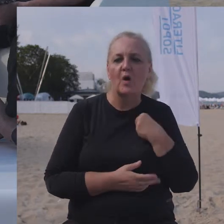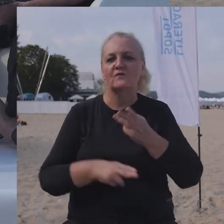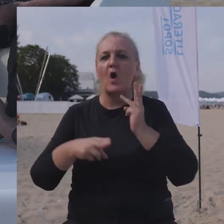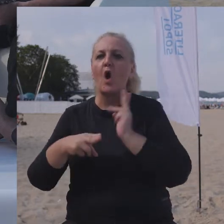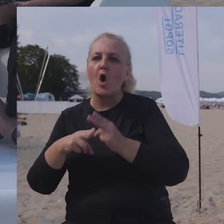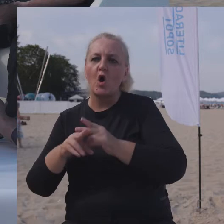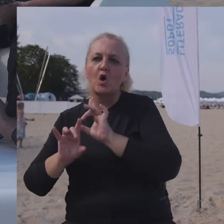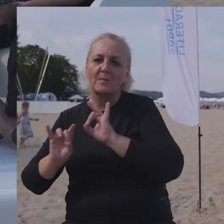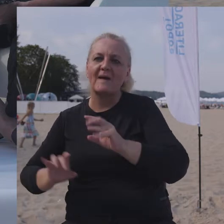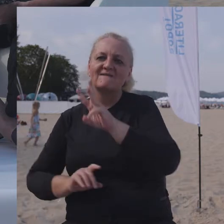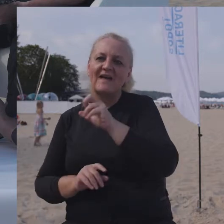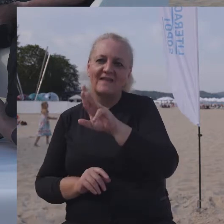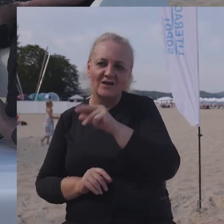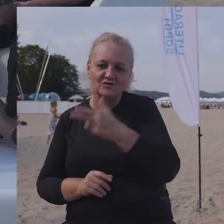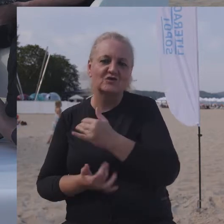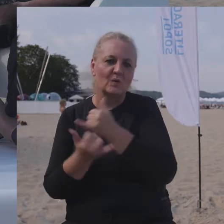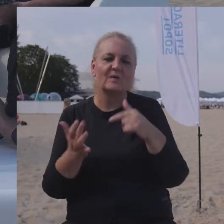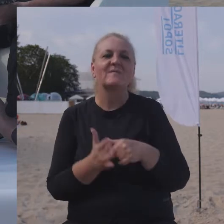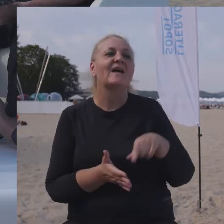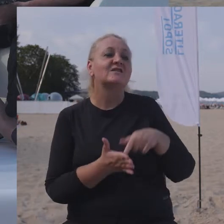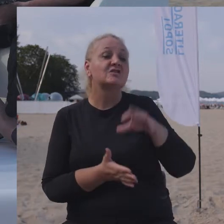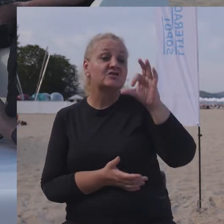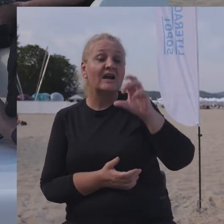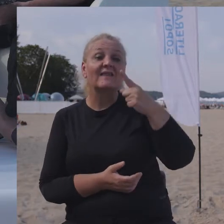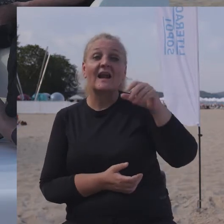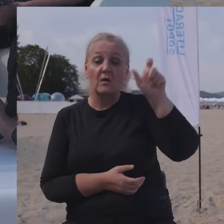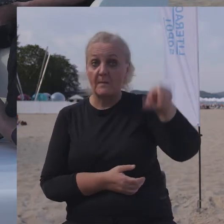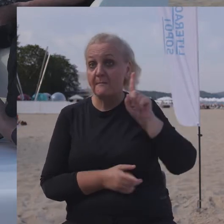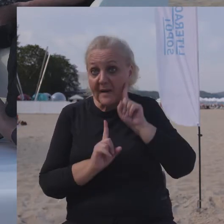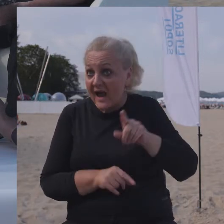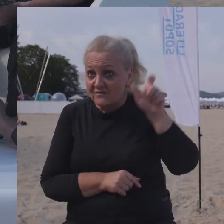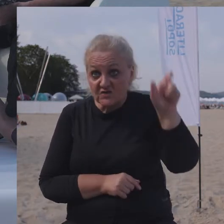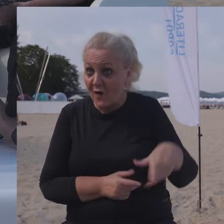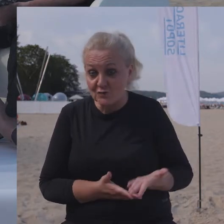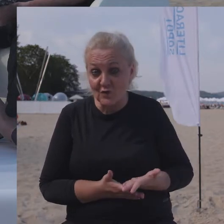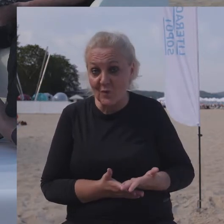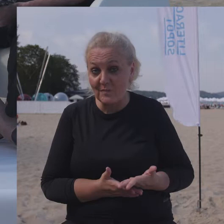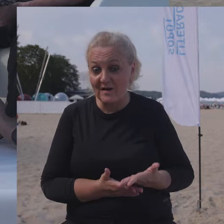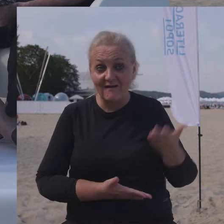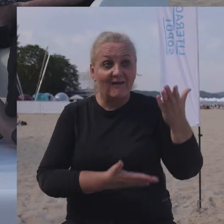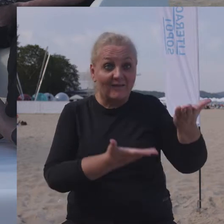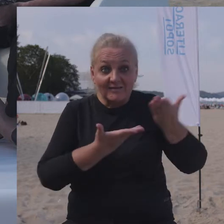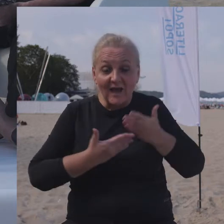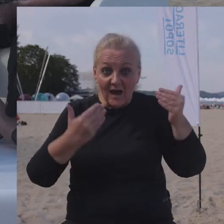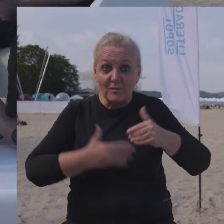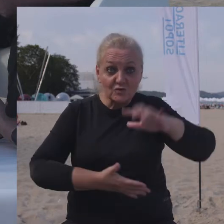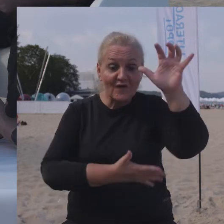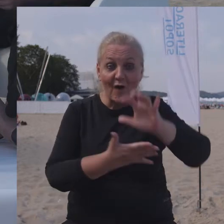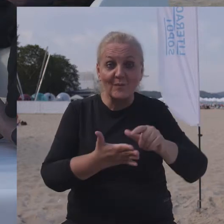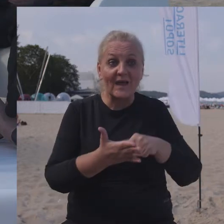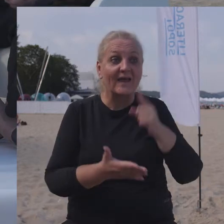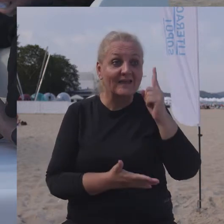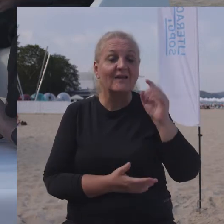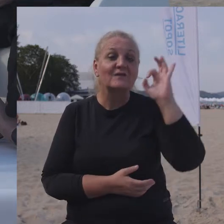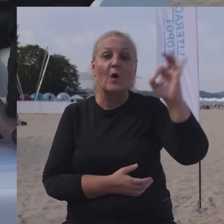To z życia wzięte, jak rozumiem, prawda? Tak, Charlotte Drag Queer jest prawdziwą osobą. Bardzo się cieszę, że dała mi możliwość opisania jednego